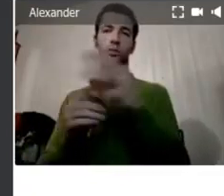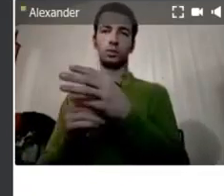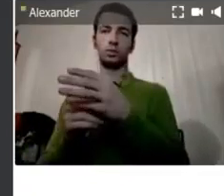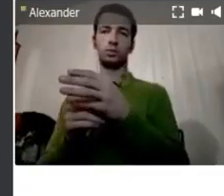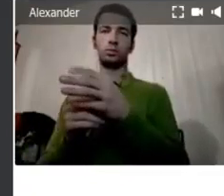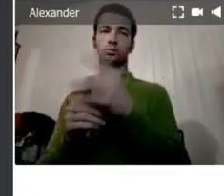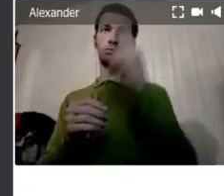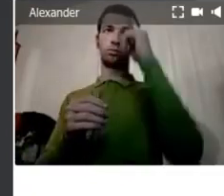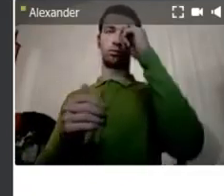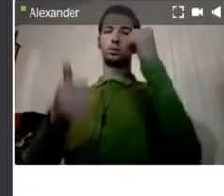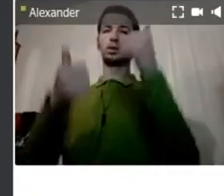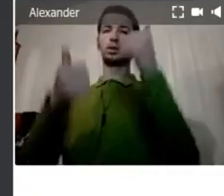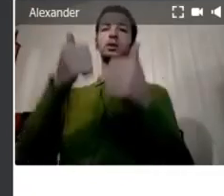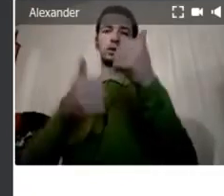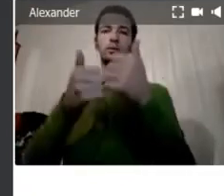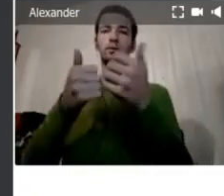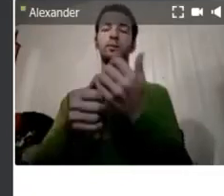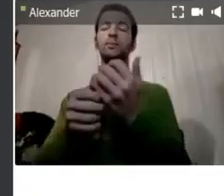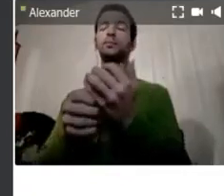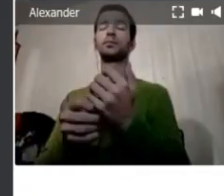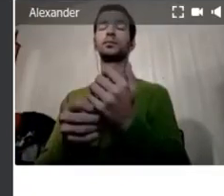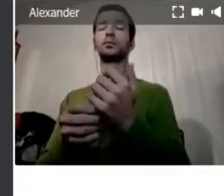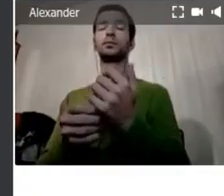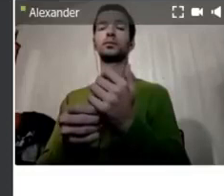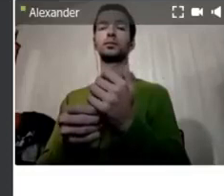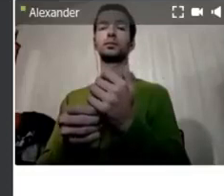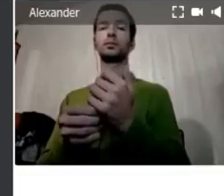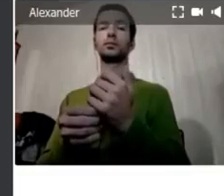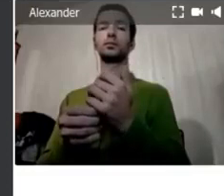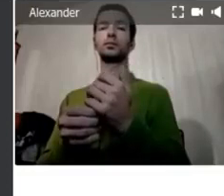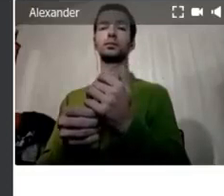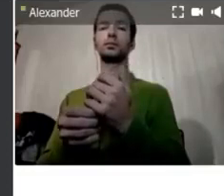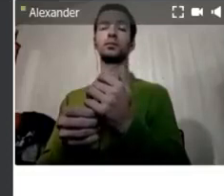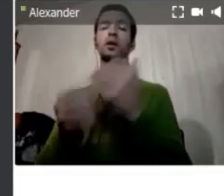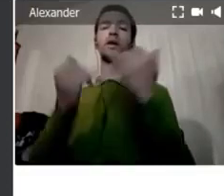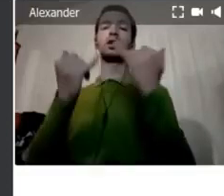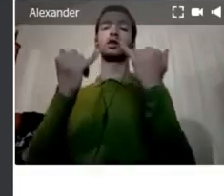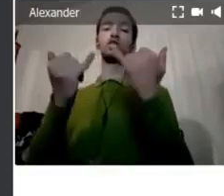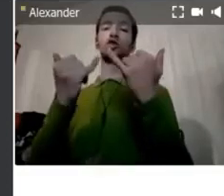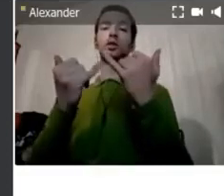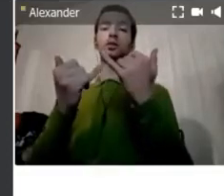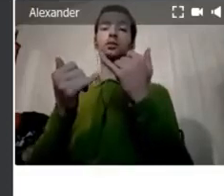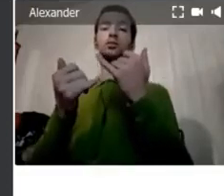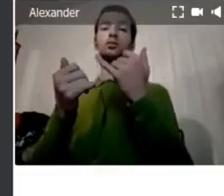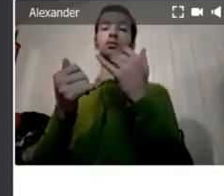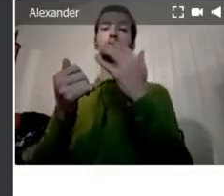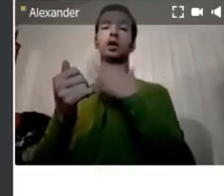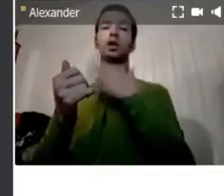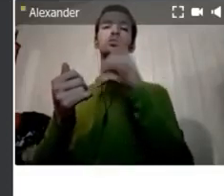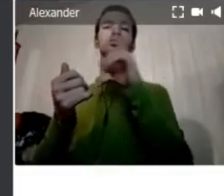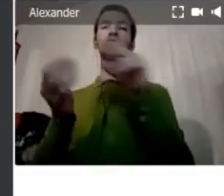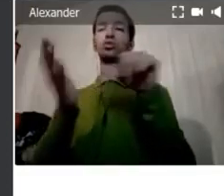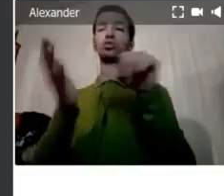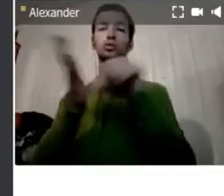Capital. То есть, именно той компании, которая стоит 850 миллионов.